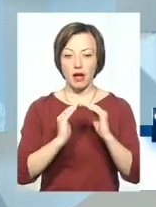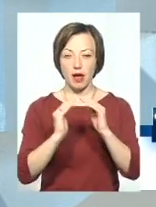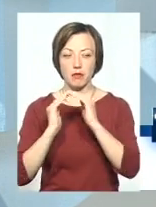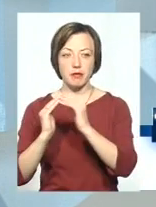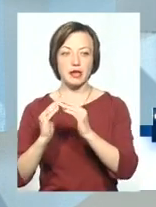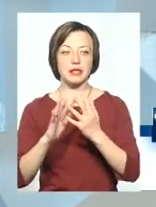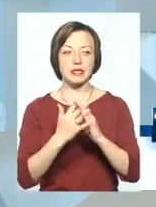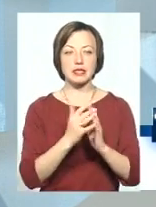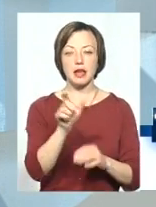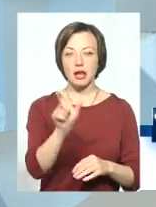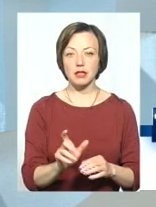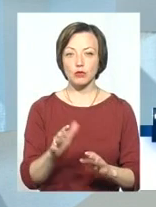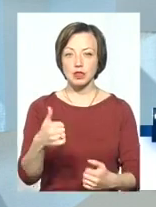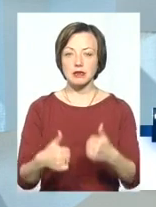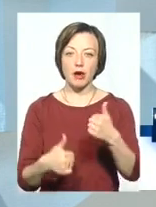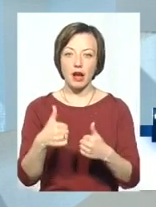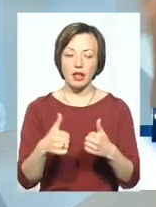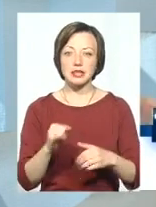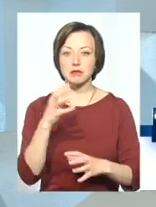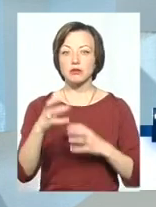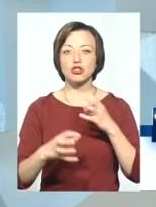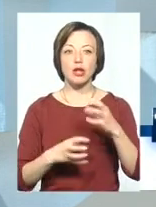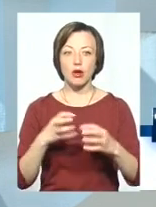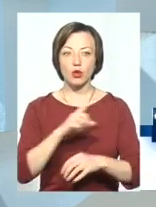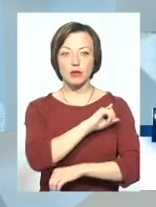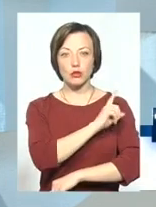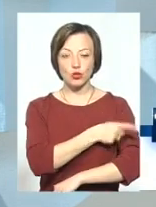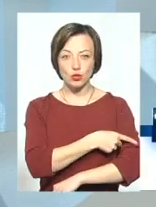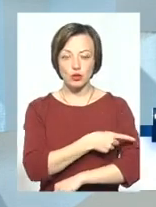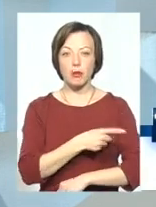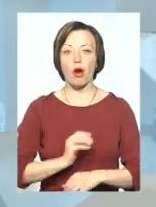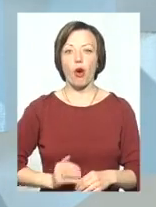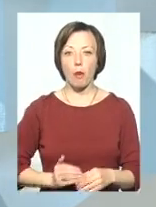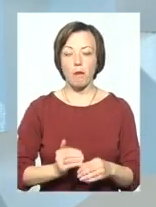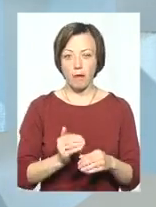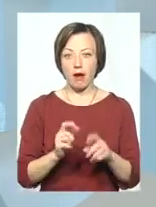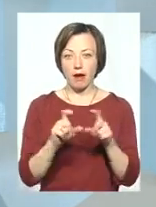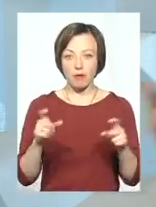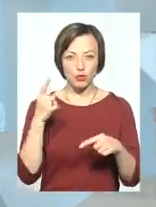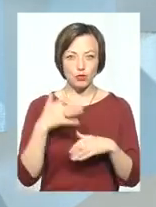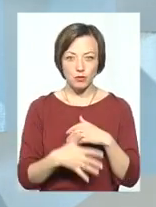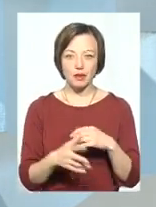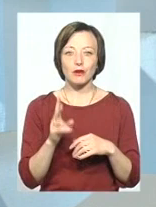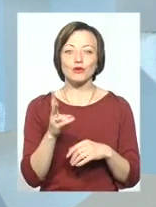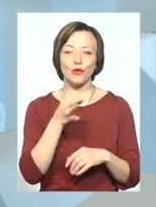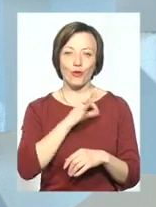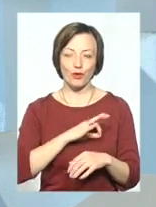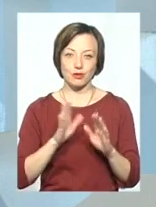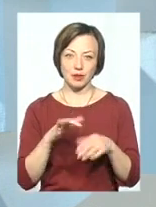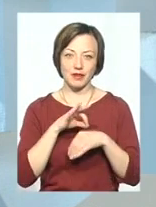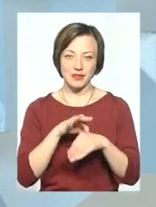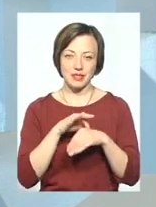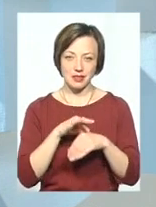е, селянин буде змагатися із міжнародними потужними компаніями, ми розуміємо, на чию користь буде